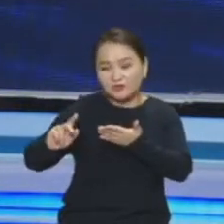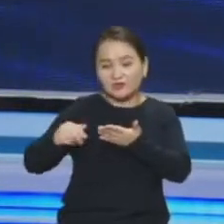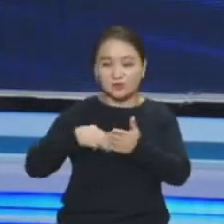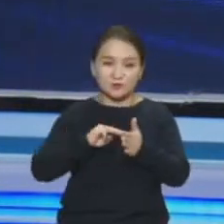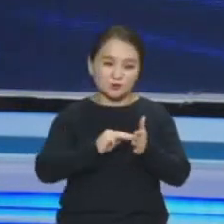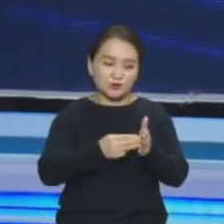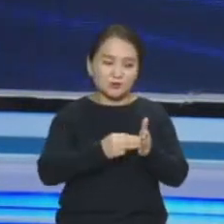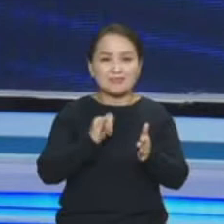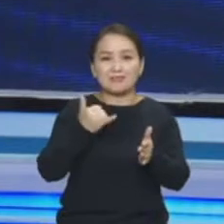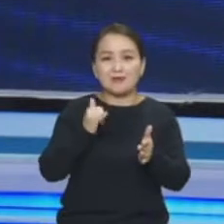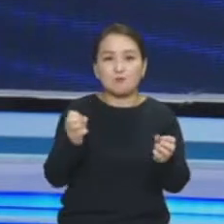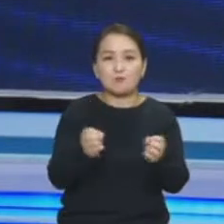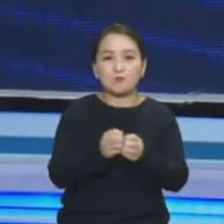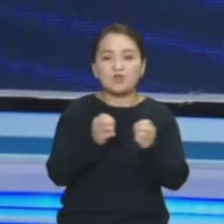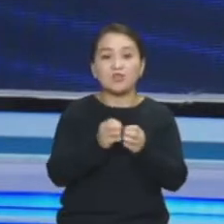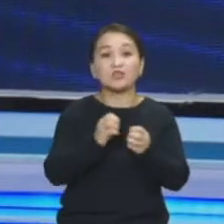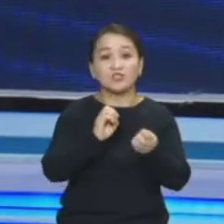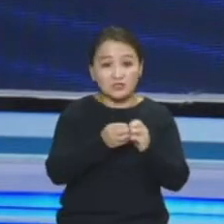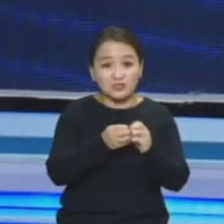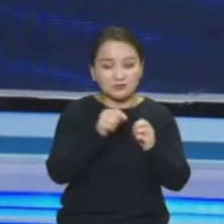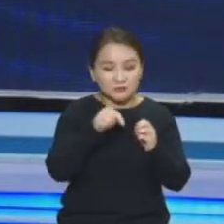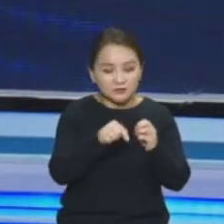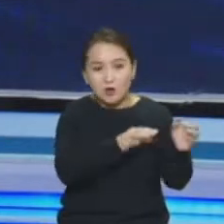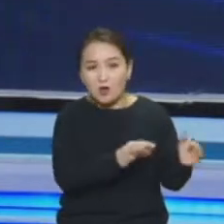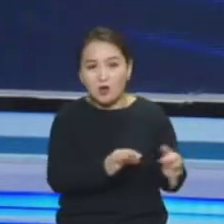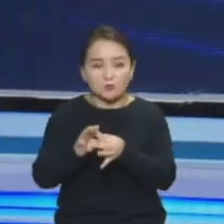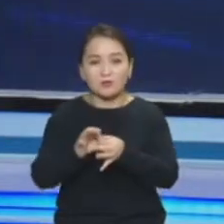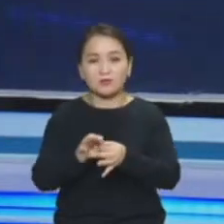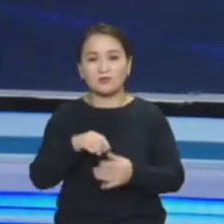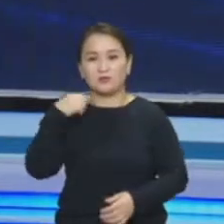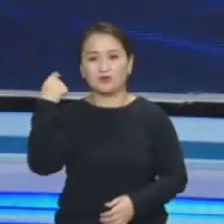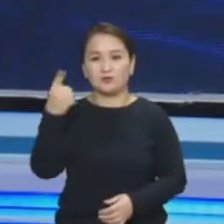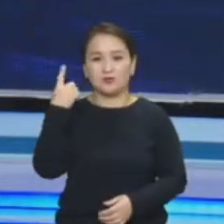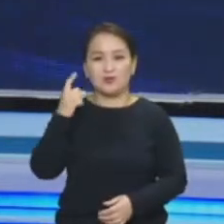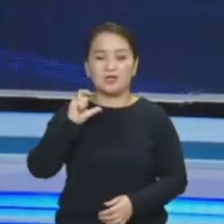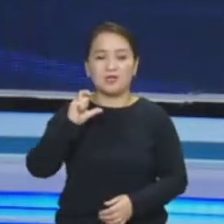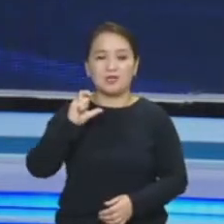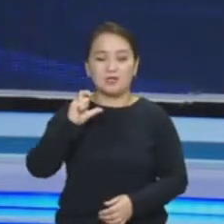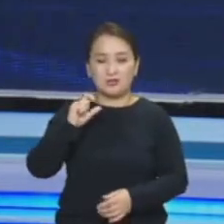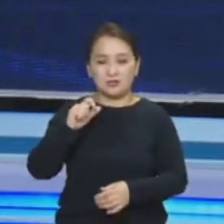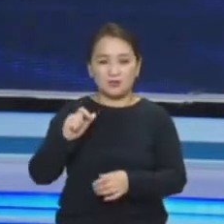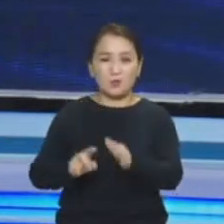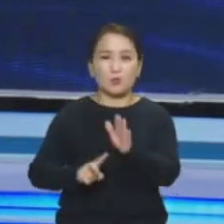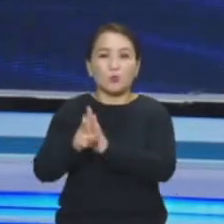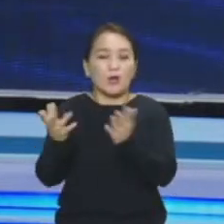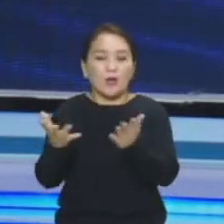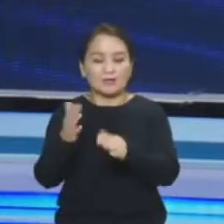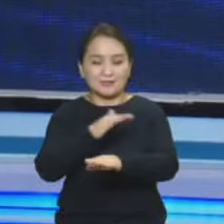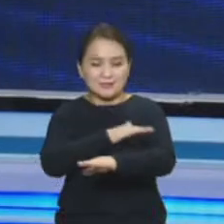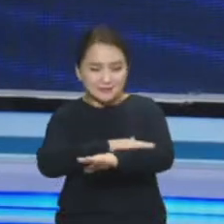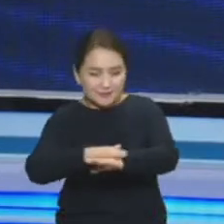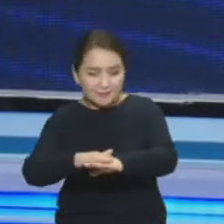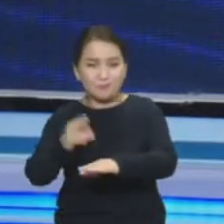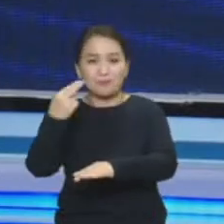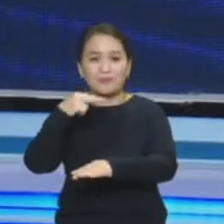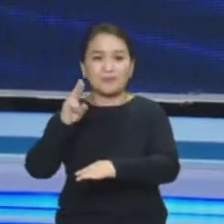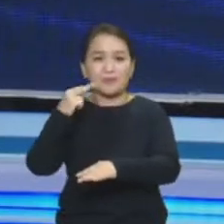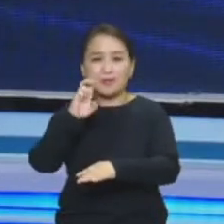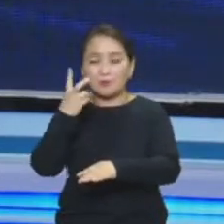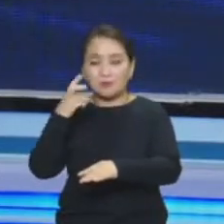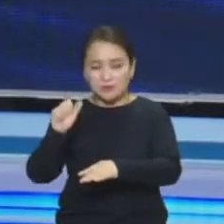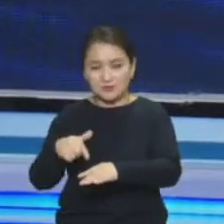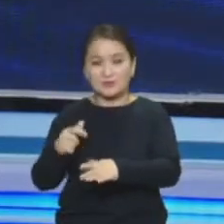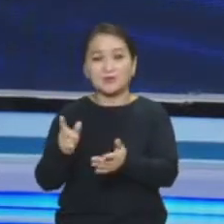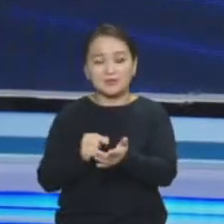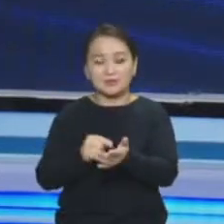төлөвлөж, зарим бүтээн байгуулалтын ажиллагаа эхэлсэн. За гэхдээ үүнтэй зэрэгцээ эрчим хүчний шин их үүсвэр бий болох мөн зам дэд бүтцийг шийдвэрлэх шаардлага үүсэж